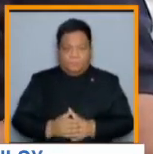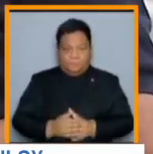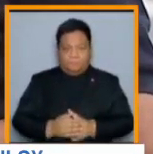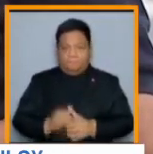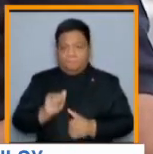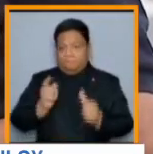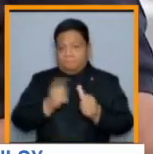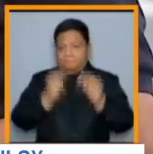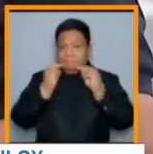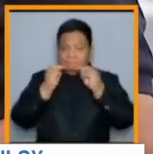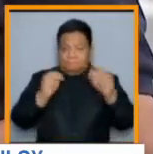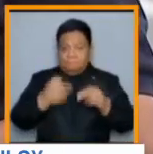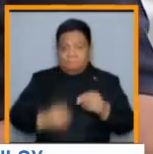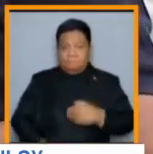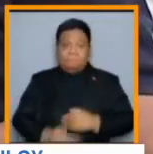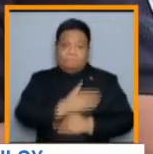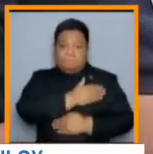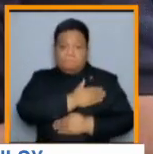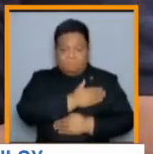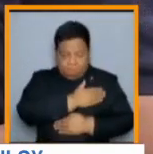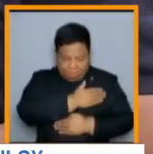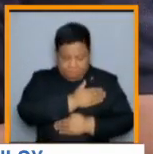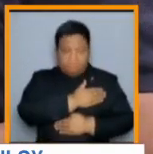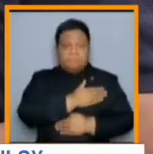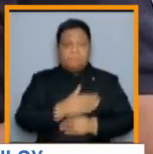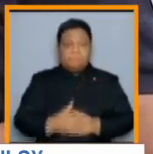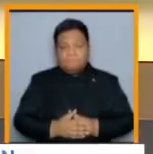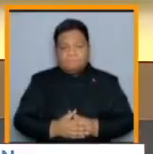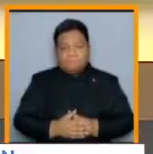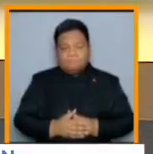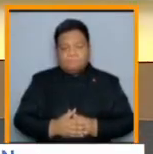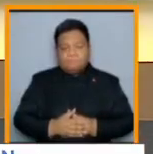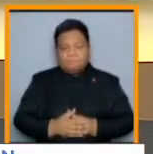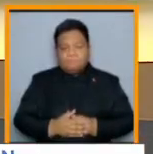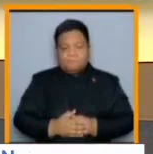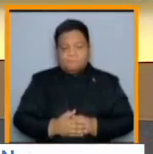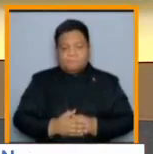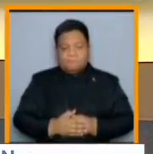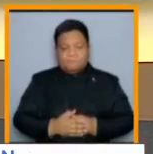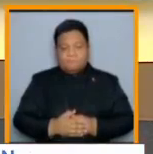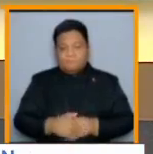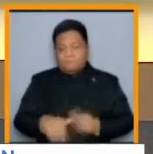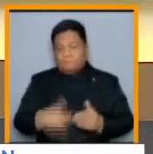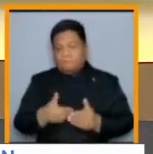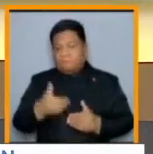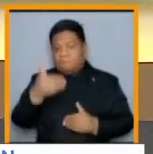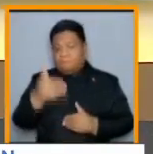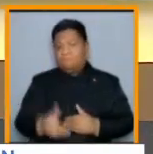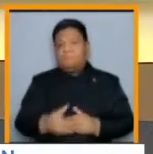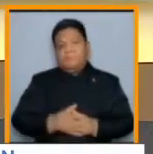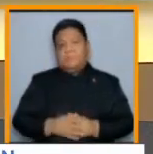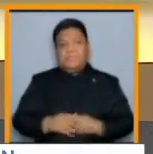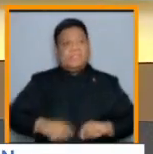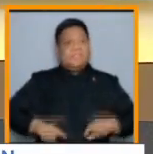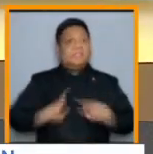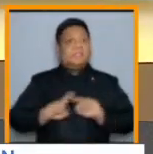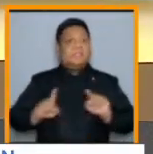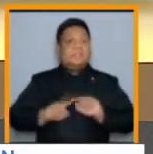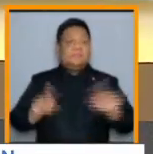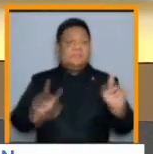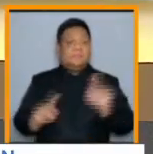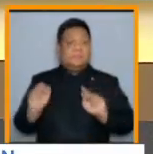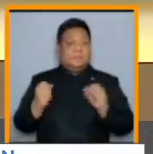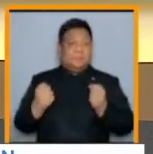Sandra Aguinaldo, Buong Puso para sa Pilipino. Libo-libong motorista ay inaasahang maabala oras na isara ang bahagi